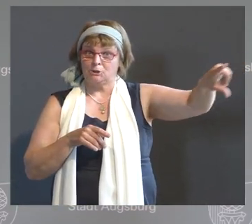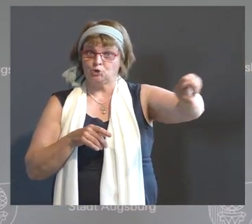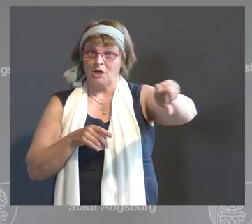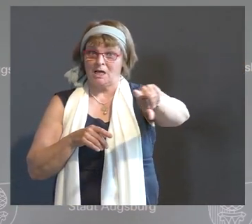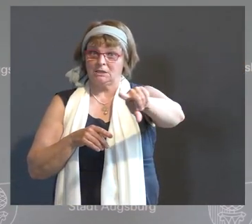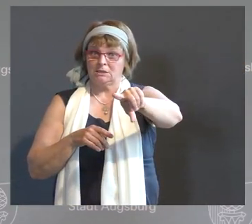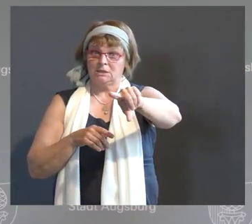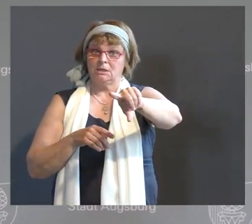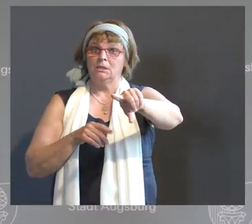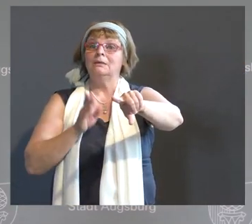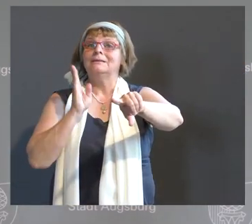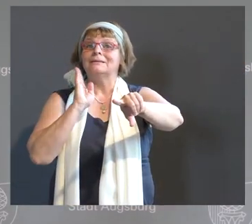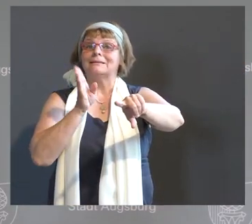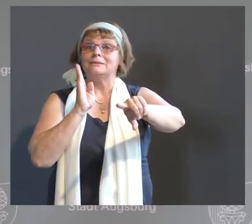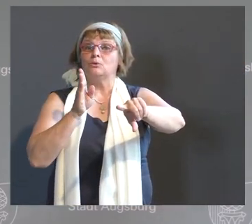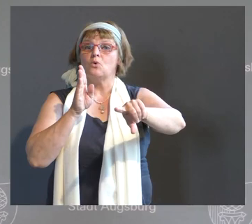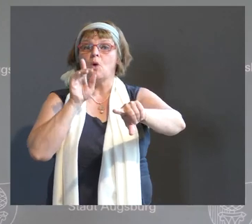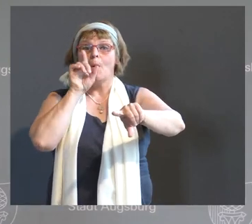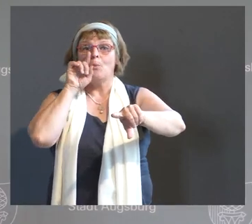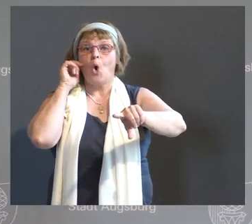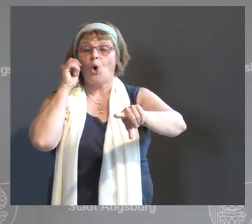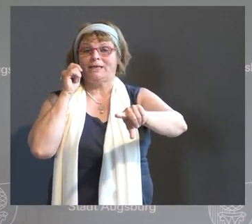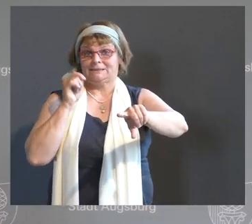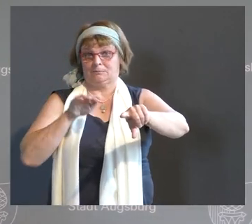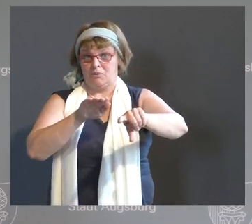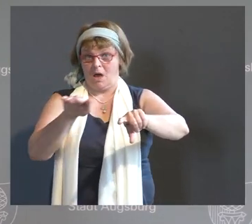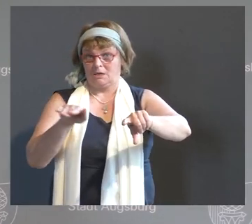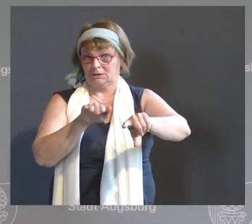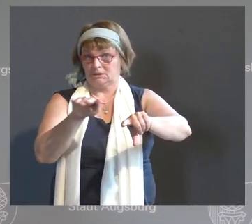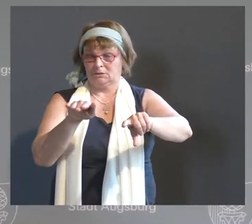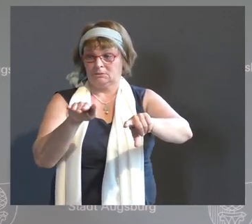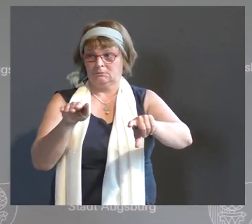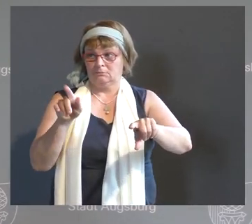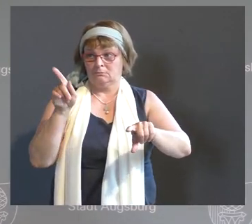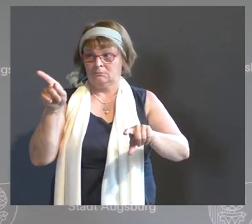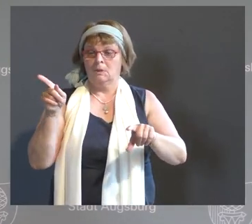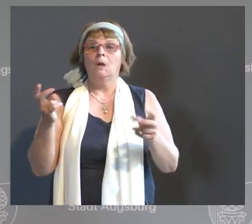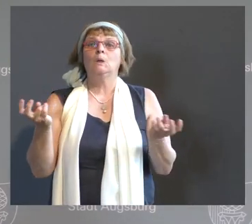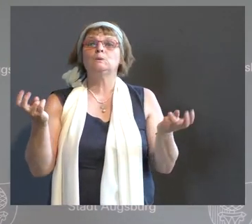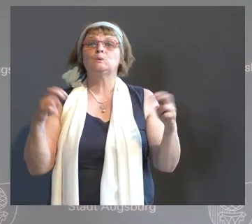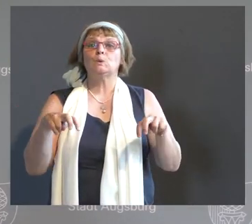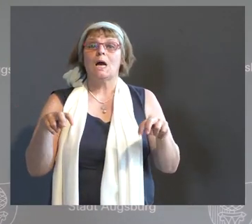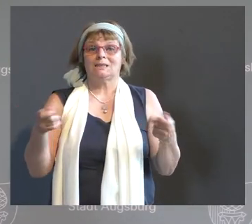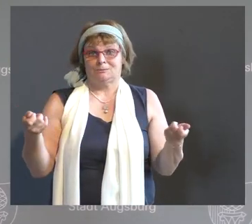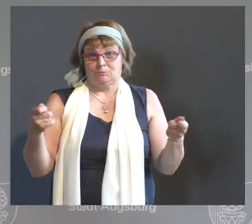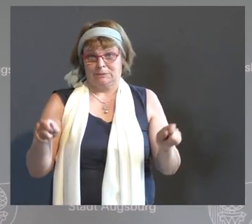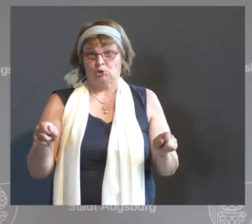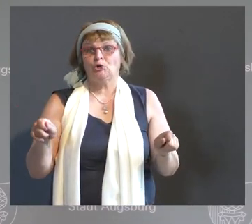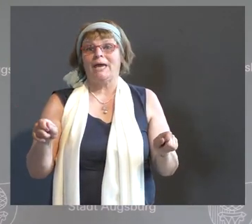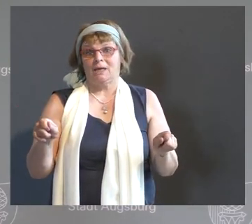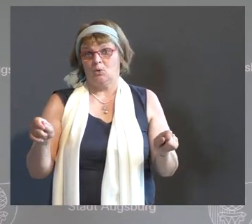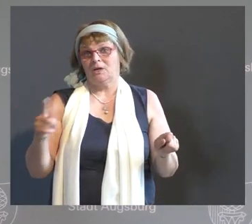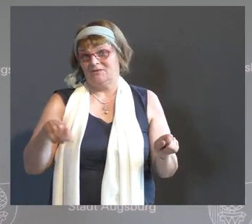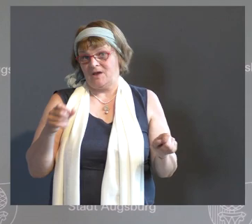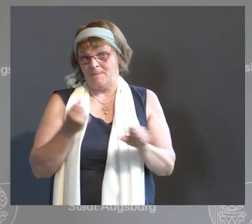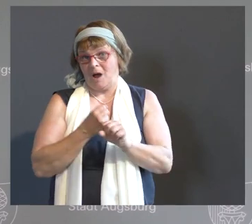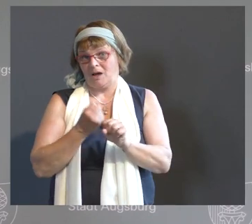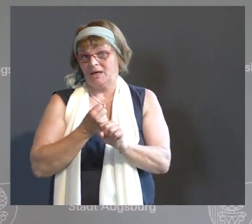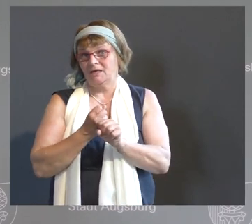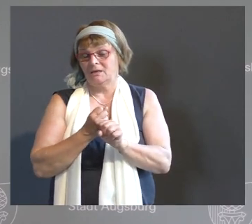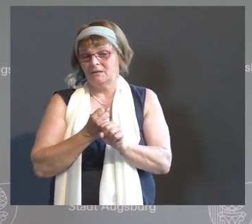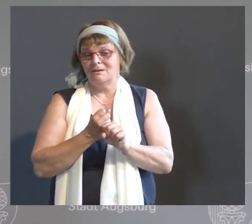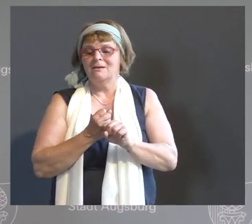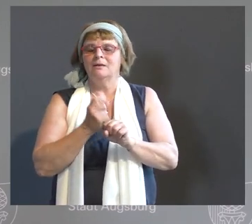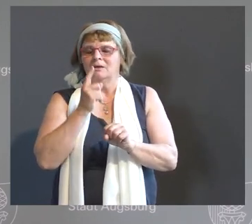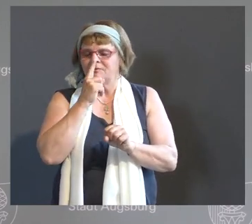Höhe des Waaggässchens sperren. Und in allen vier Sperren werden Zugangsbeschränkungen sein und wir werden, da sind wir in der genauen Zahl noch in der Abstimmung, aber